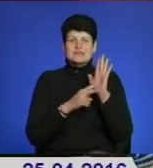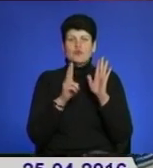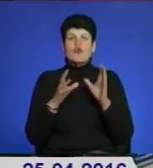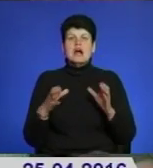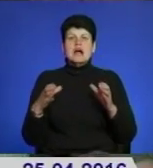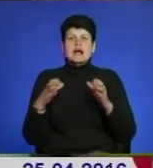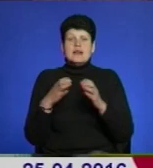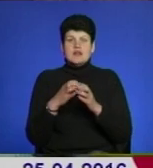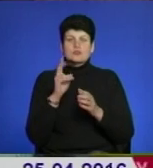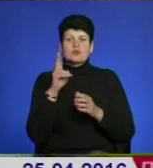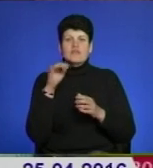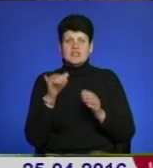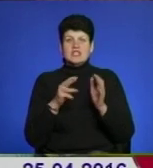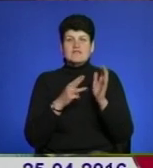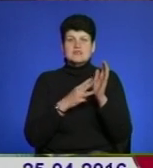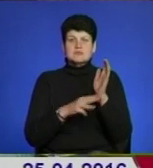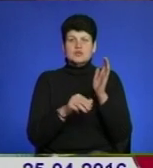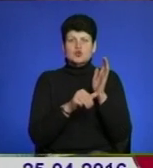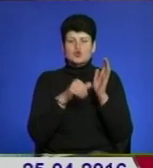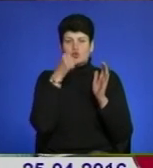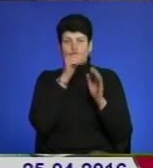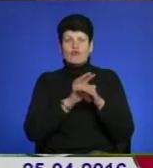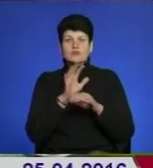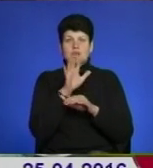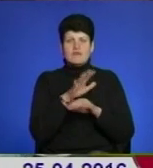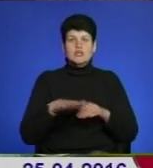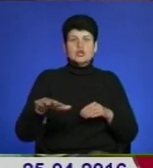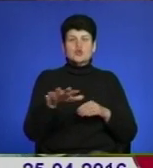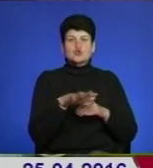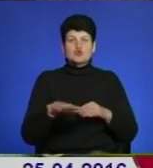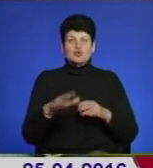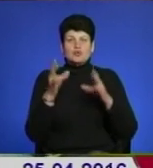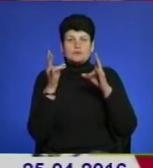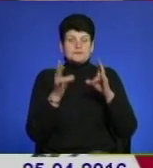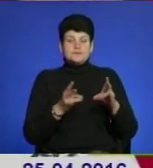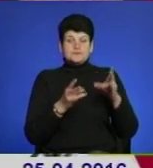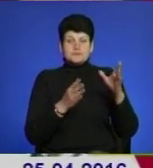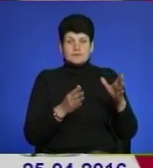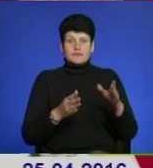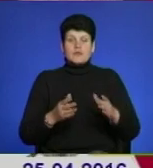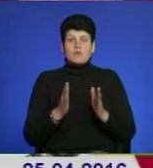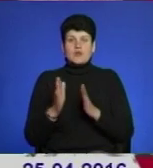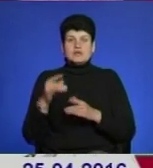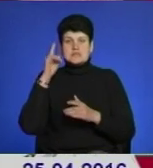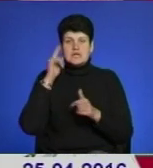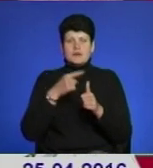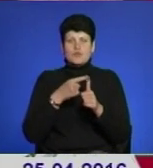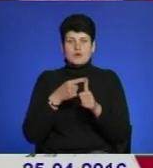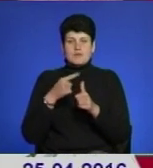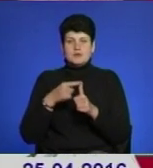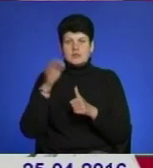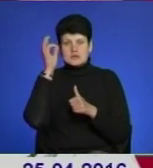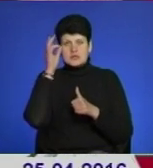із ним у квітні 86-го відправили у зону лиха для охорони громадського порядку, знає поіменно, але